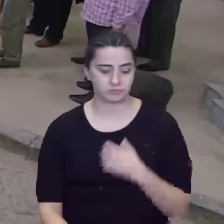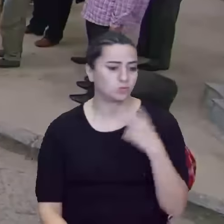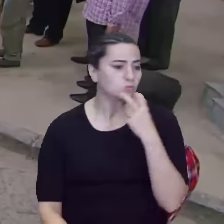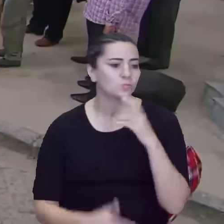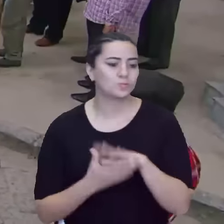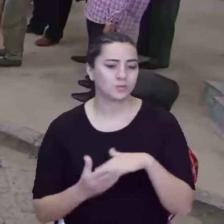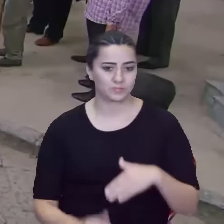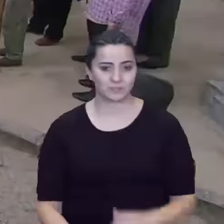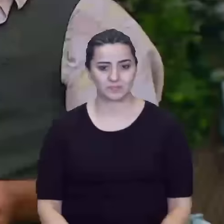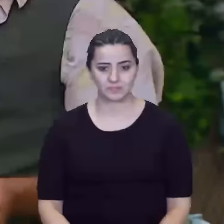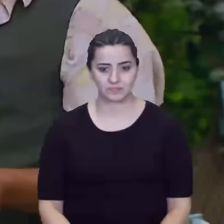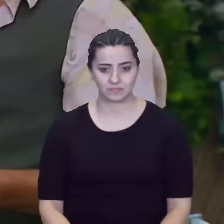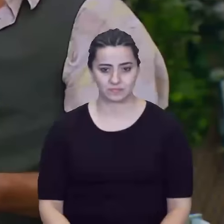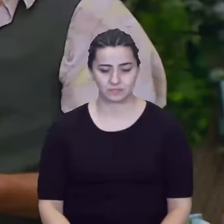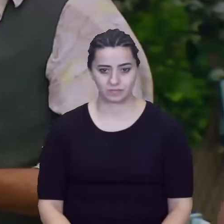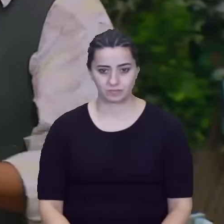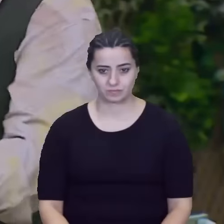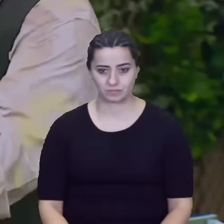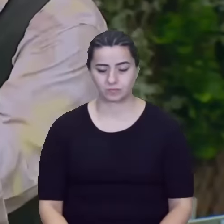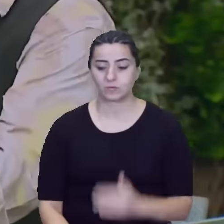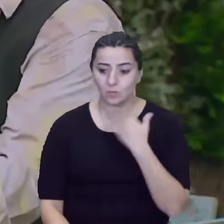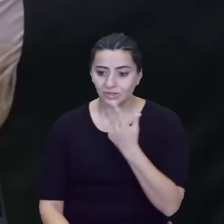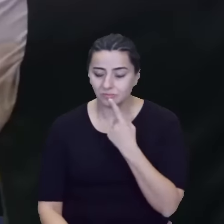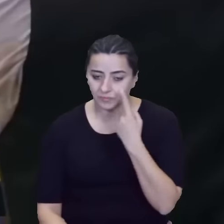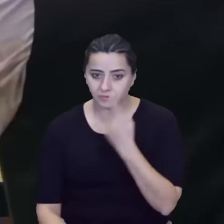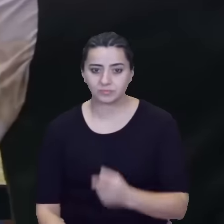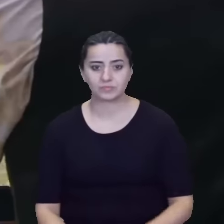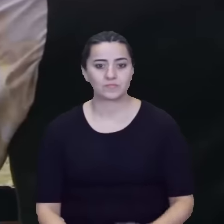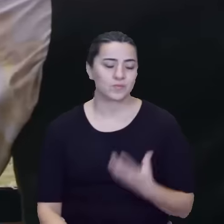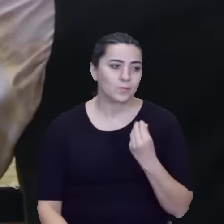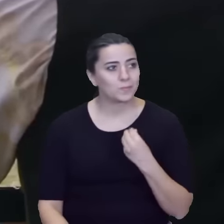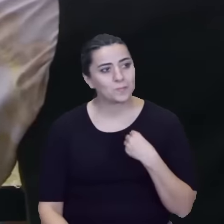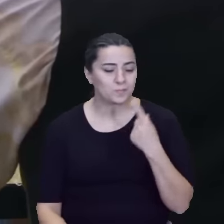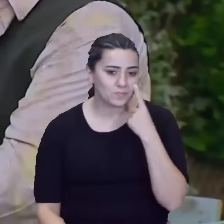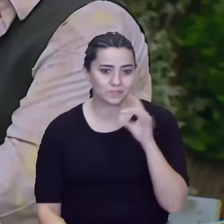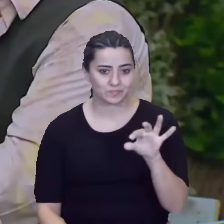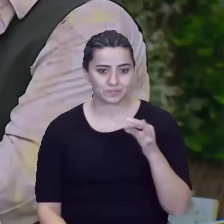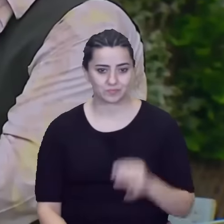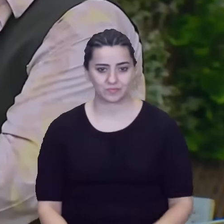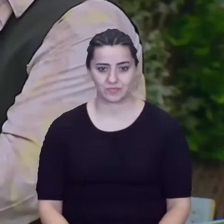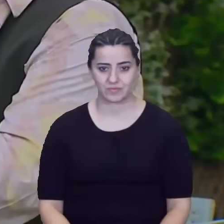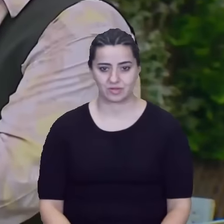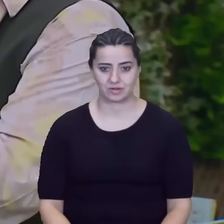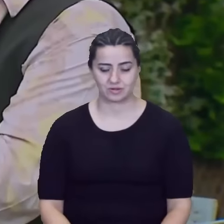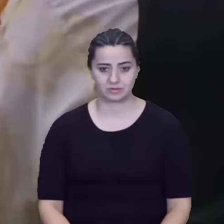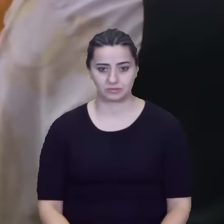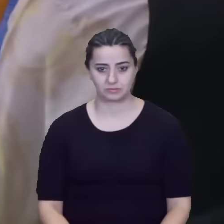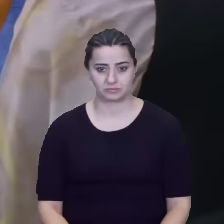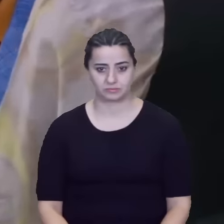bakımdan yani. Evet. Notayla karın mı doyar ya? Baksana tadına bir. İyi hele bir kendime bir parça alayım. Al al al. Bol